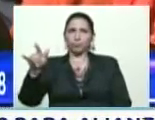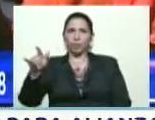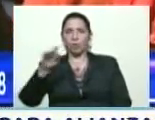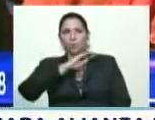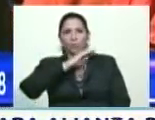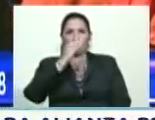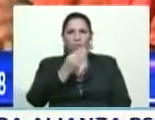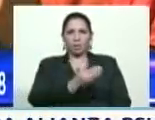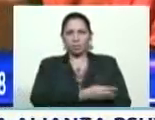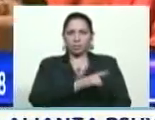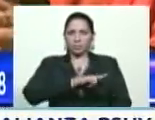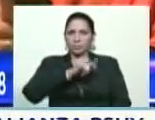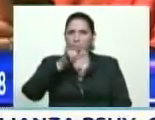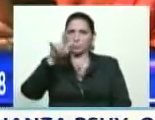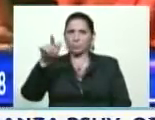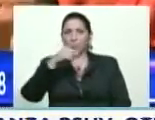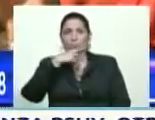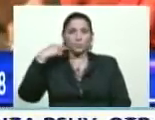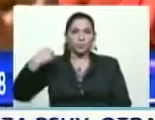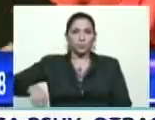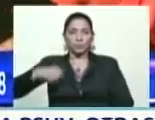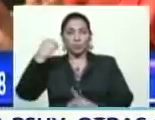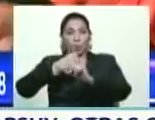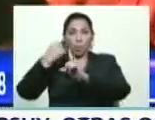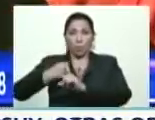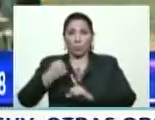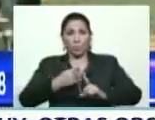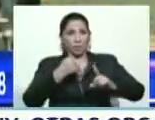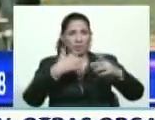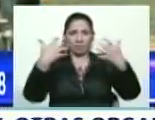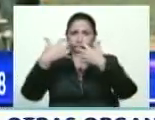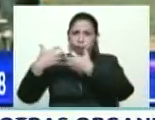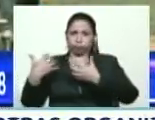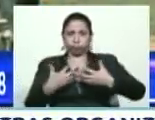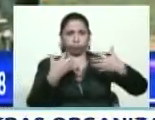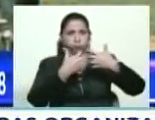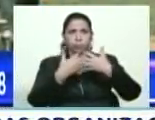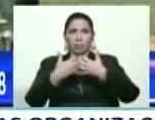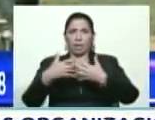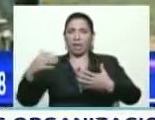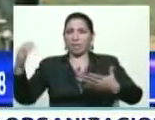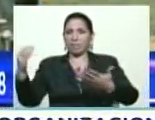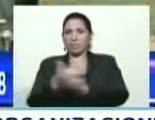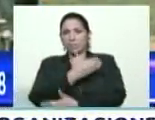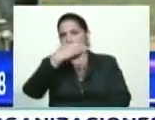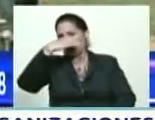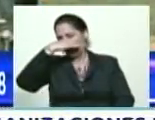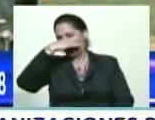Rusa que estuvieron combatiendo el terrorismo en Siria.